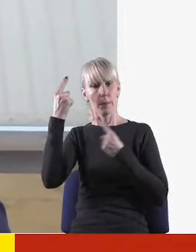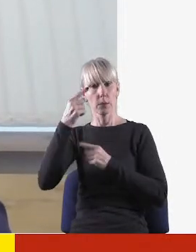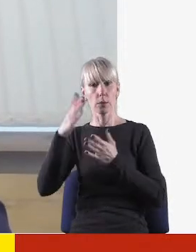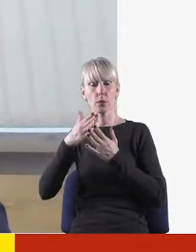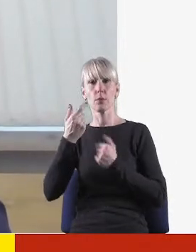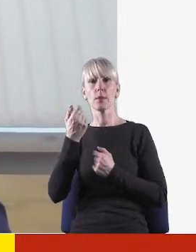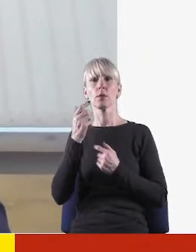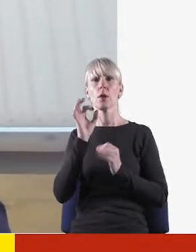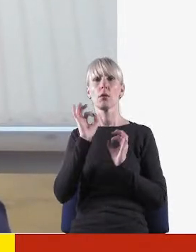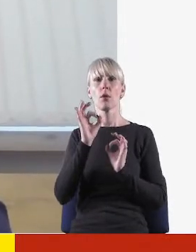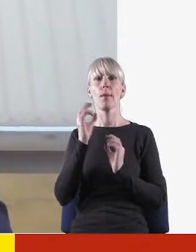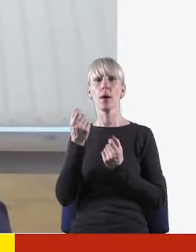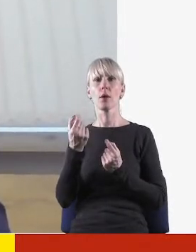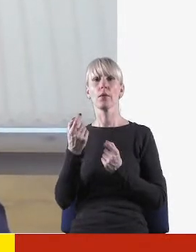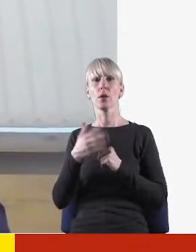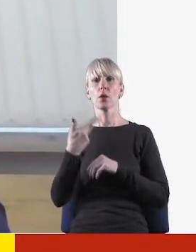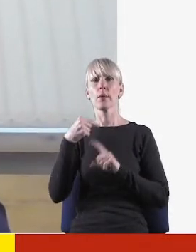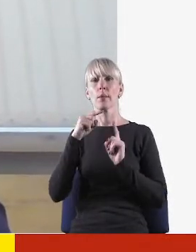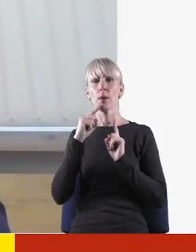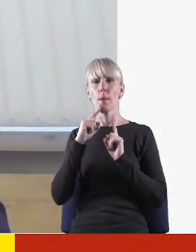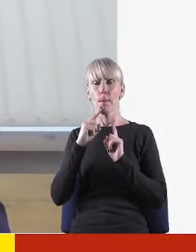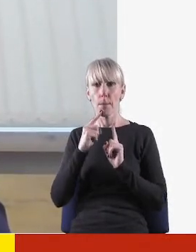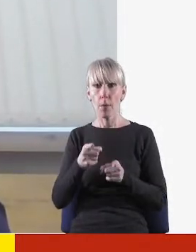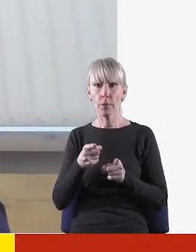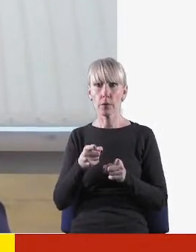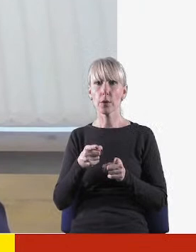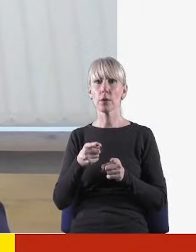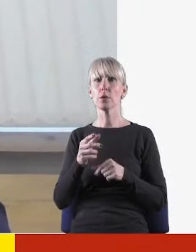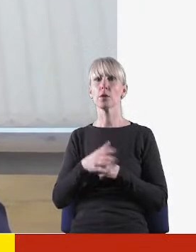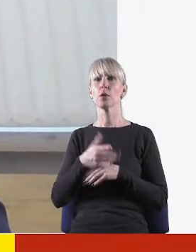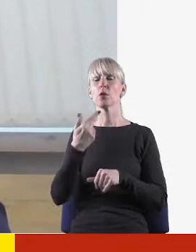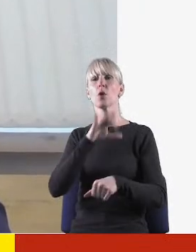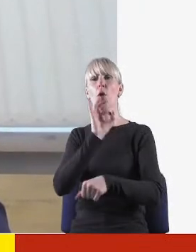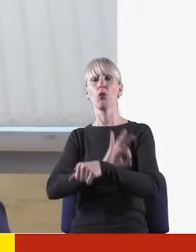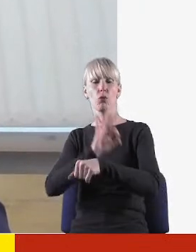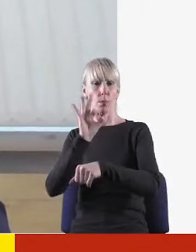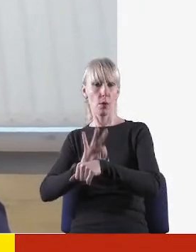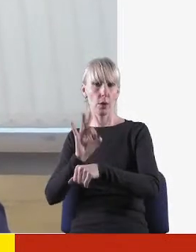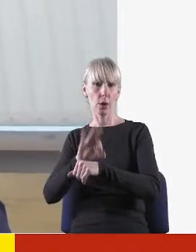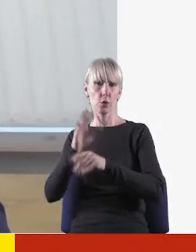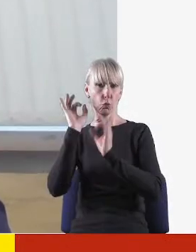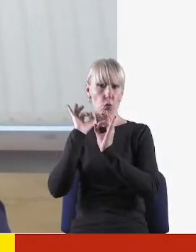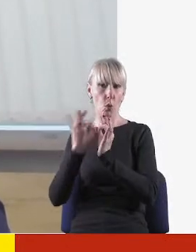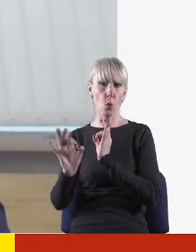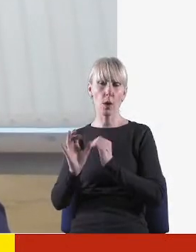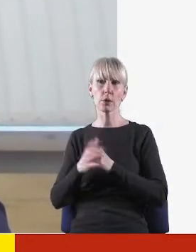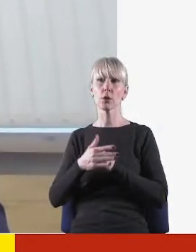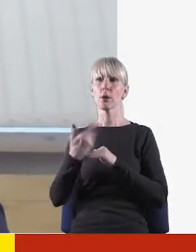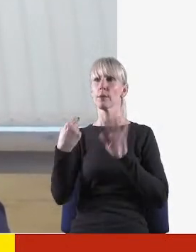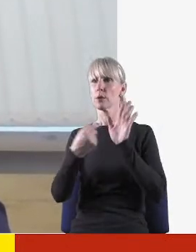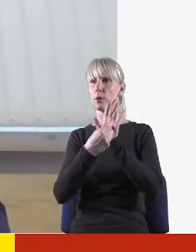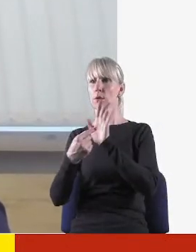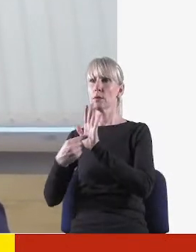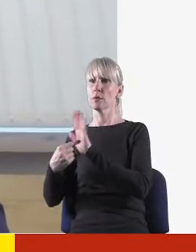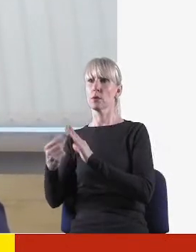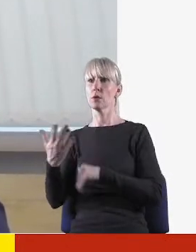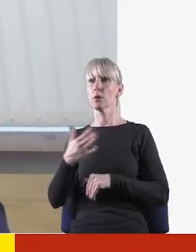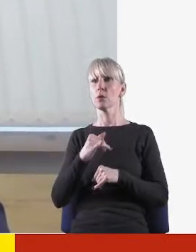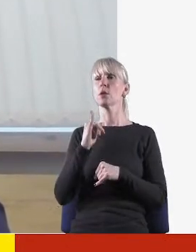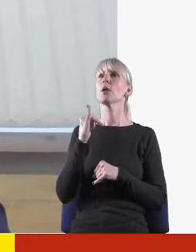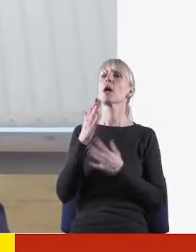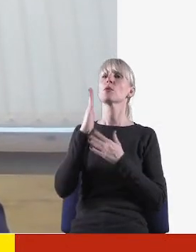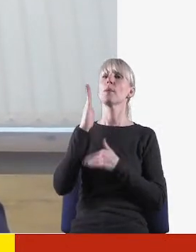moment, żeby powiedzieć dokładnie o tych projektach, już takim, żebyście Państwo widzieli, jak to ma